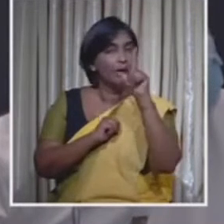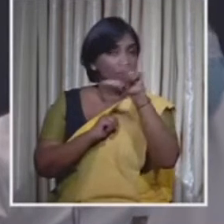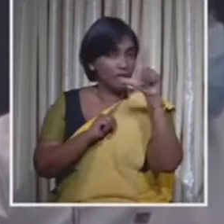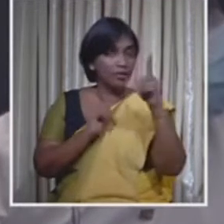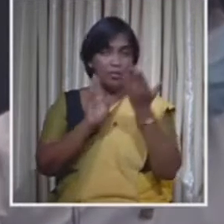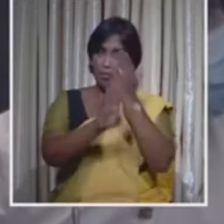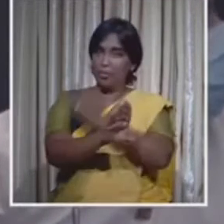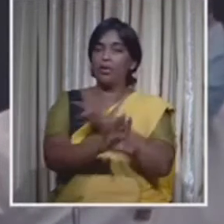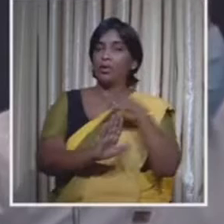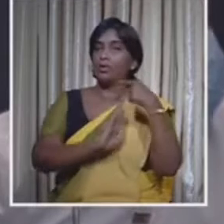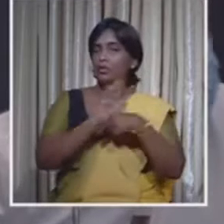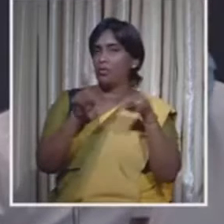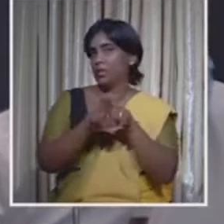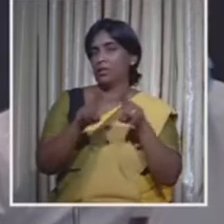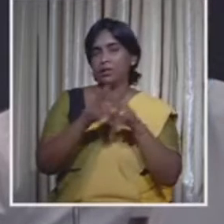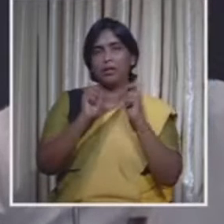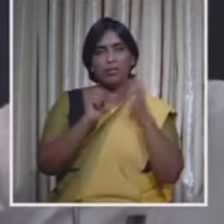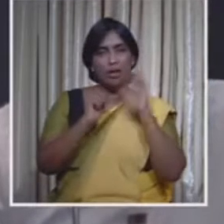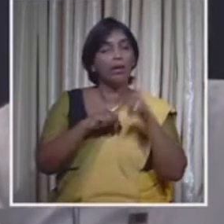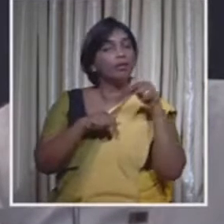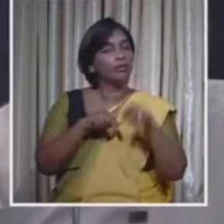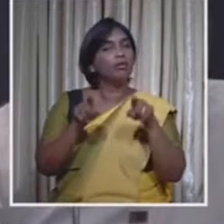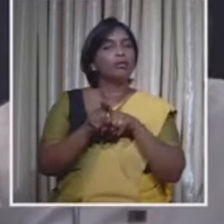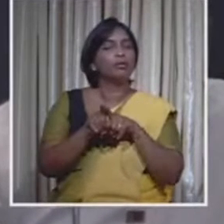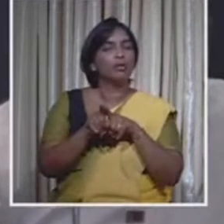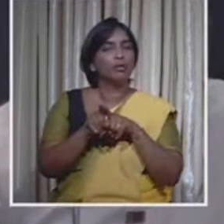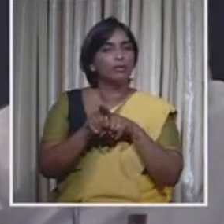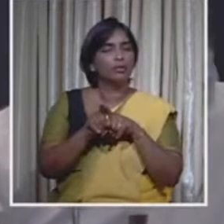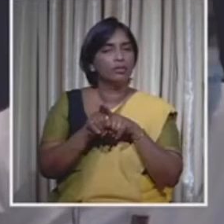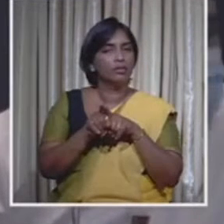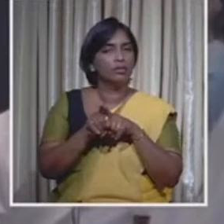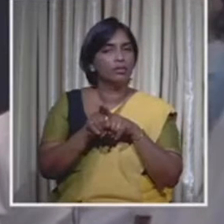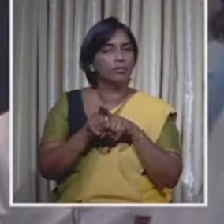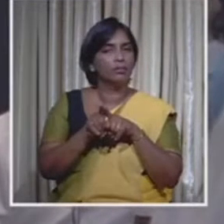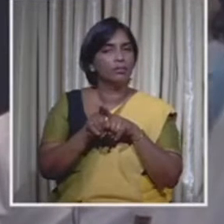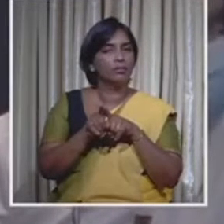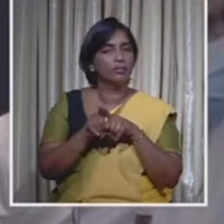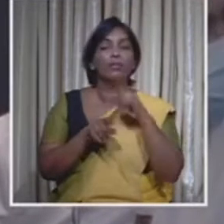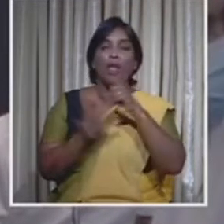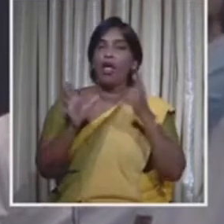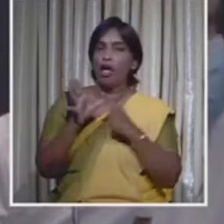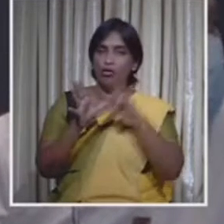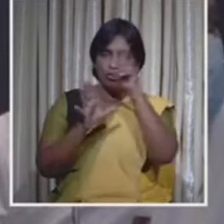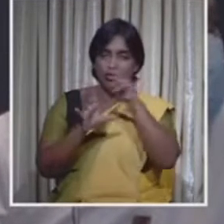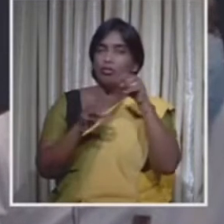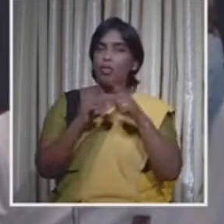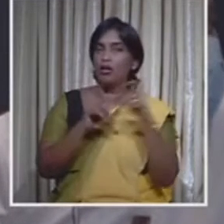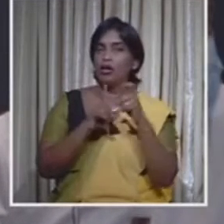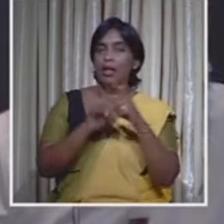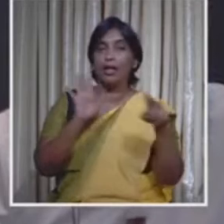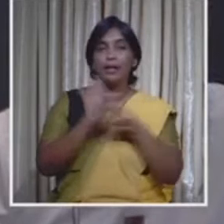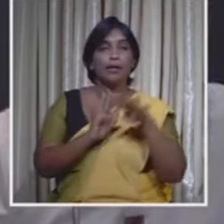1977ට ඉස්සෙල්ලා තමයි මේ වගේ තත්ත්වයක් උදා වුණේ. මේක අගෝස්තු මාසයේ වෙනකොට ඩොලර්